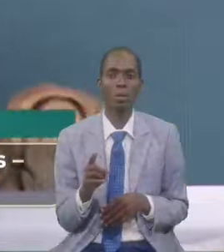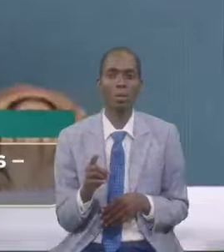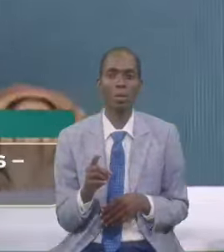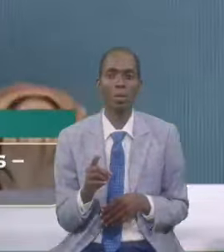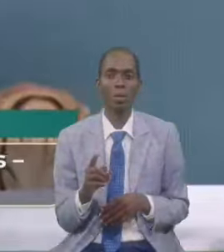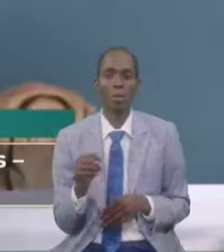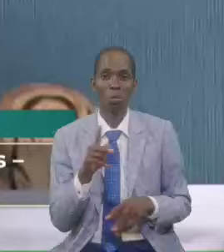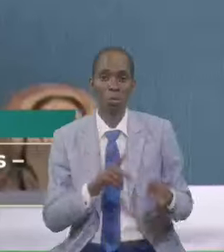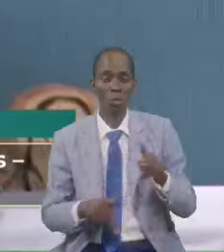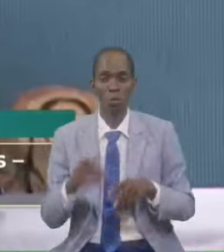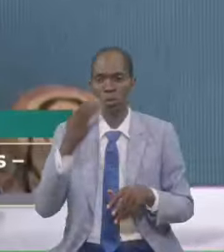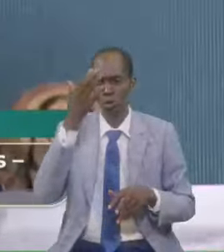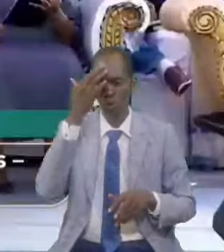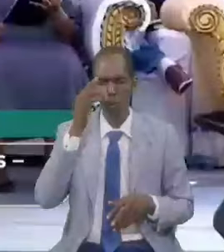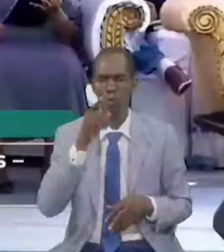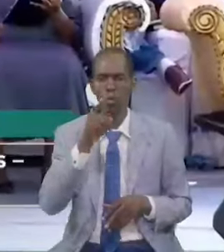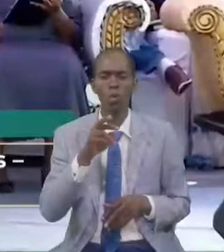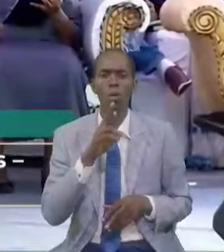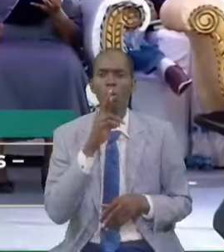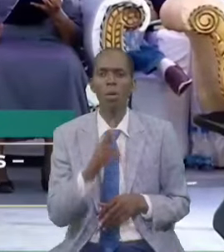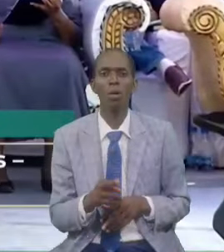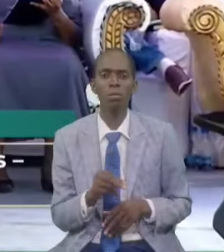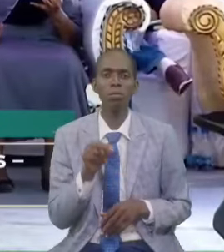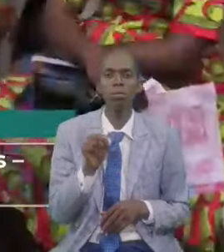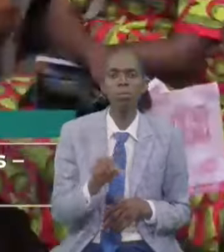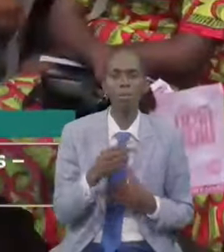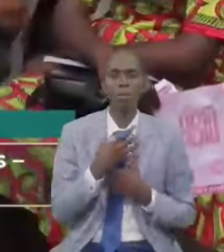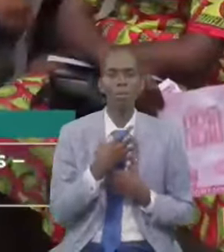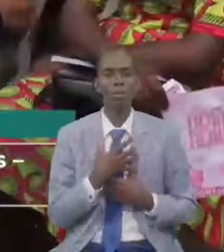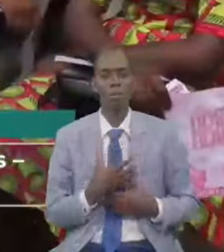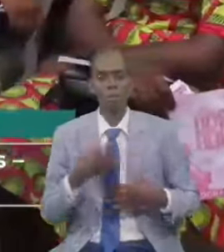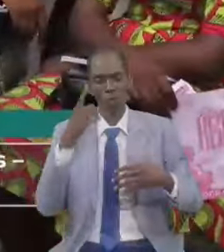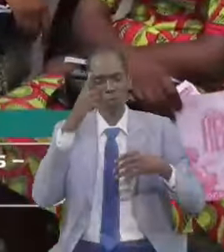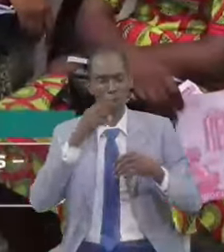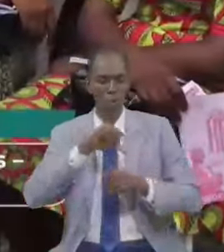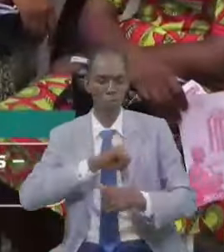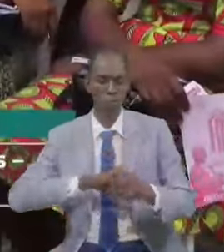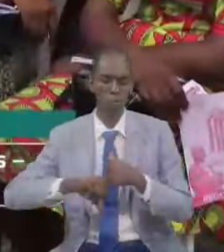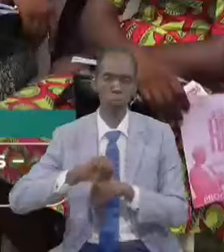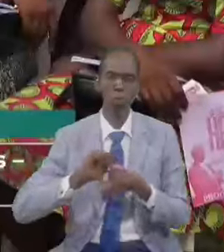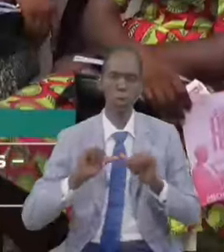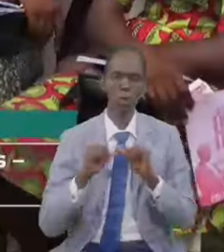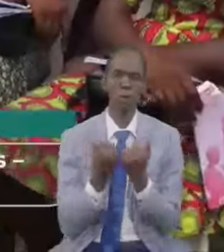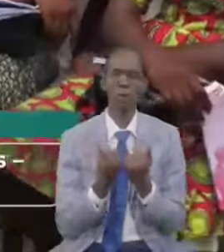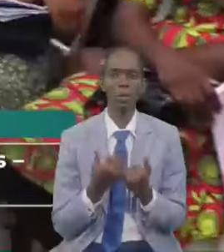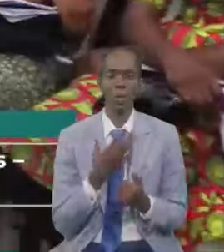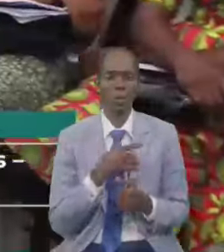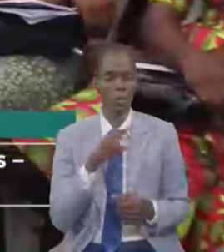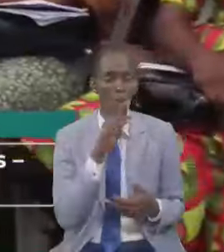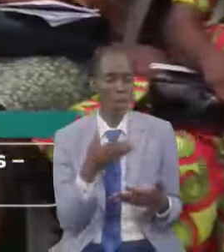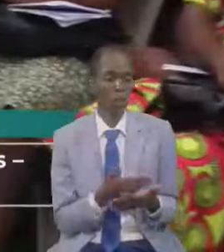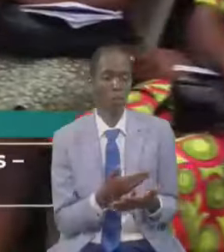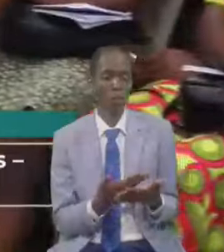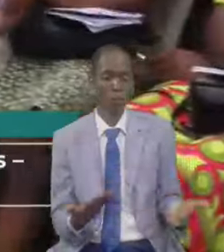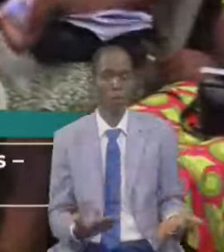for association. మీరు మీ సహవాసాల్లో కోపంతో ఉన్నారని తెలుసుకోండి. He has just come. ఆయన కేవలం వచ్చారు. When you get to a new